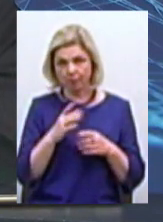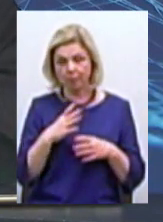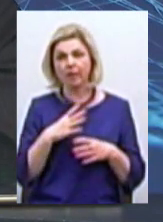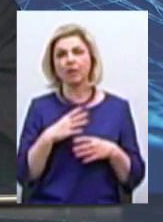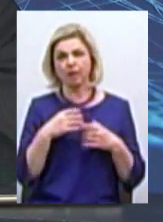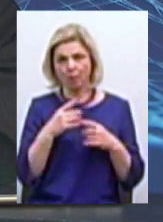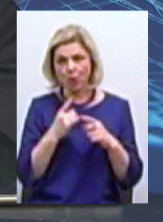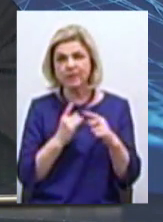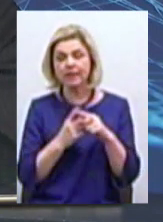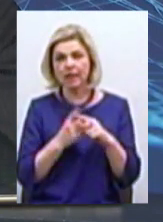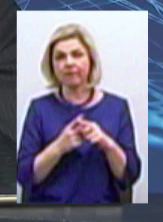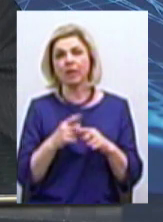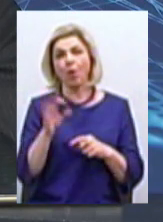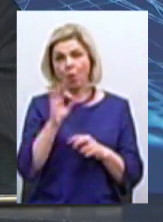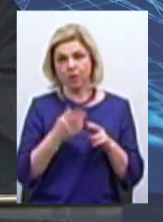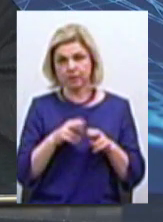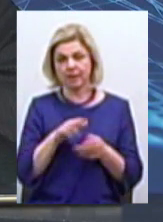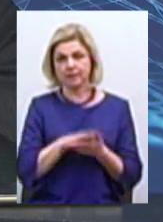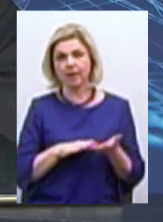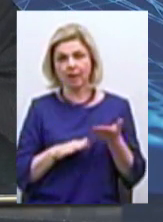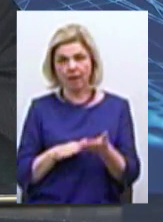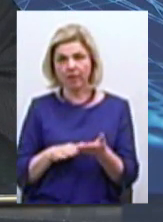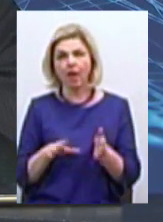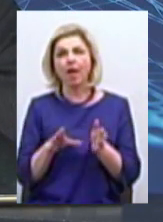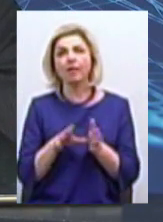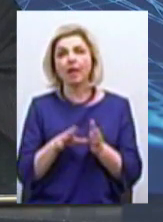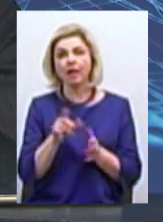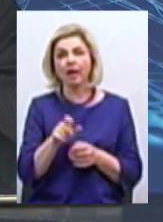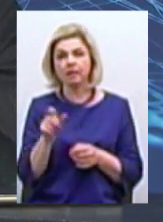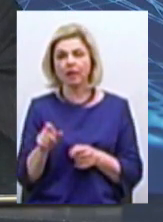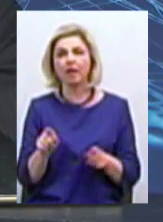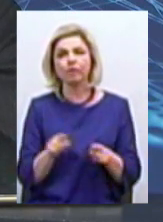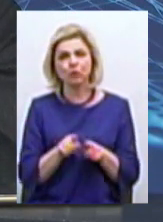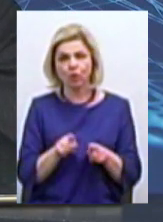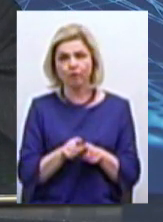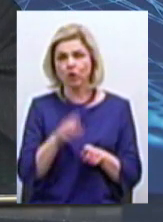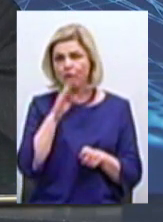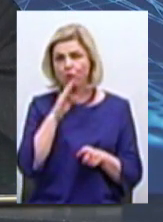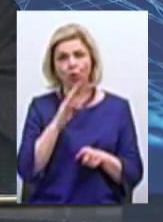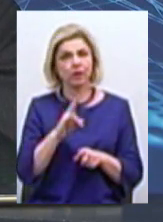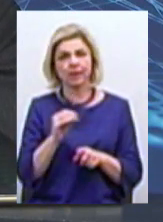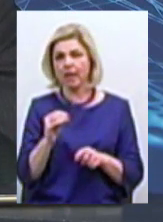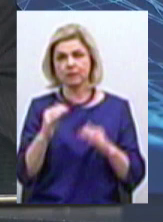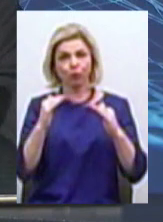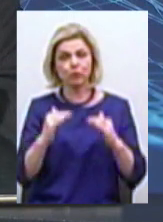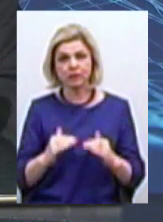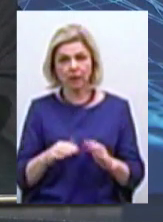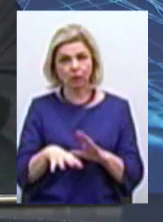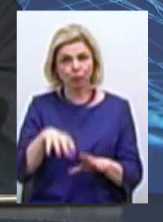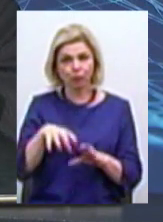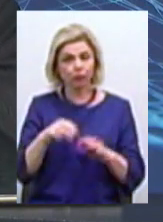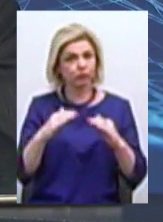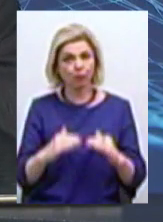стосовно цієї заяви, енергетики все рівно не спустили воду, тому